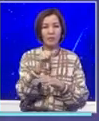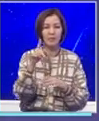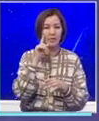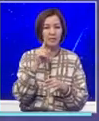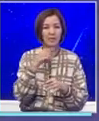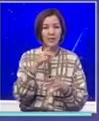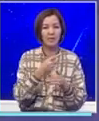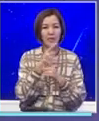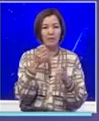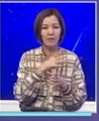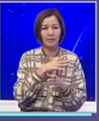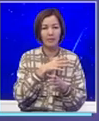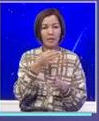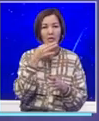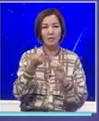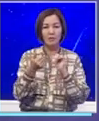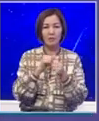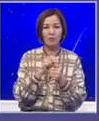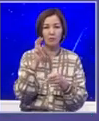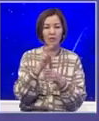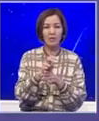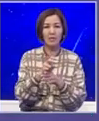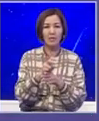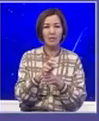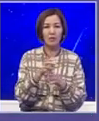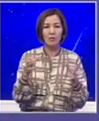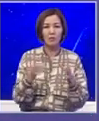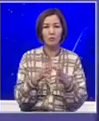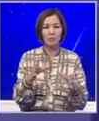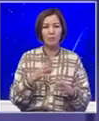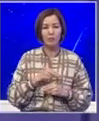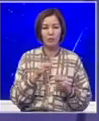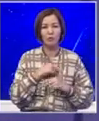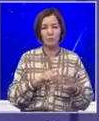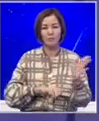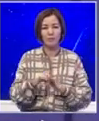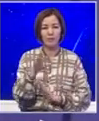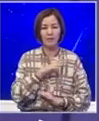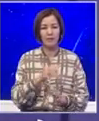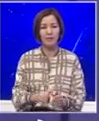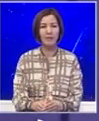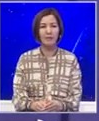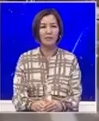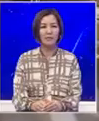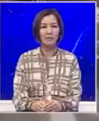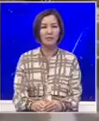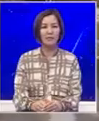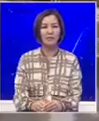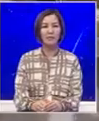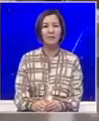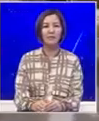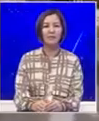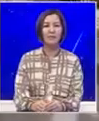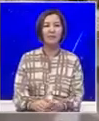тілінде хабар таратады. Ал тәжірибе алмасуға келген жетісулық мамандар да ұжыммен бірге қызу жұмысқа кірісті.